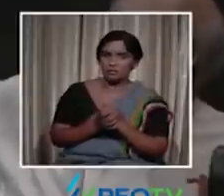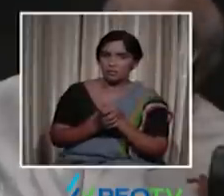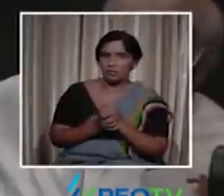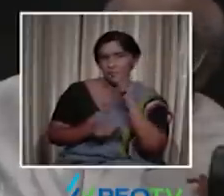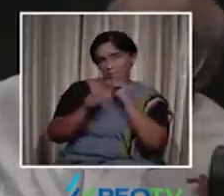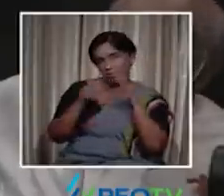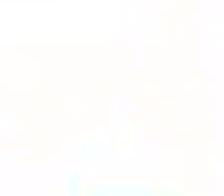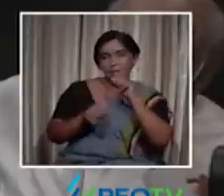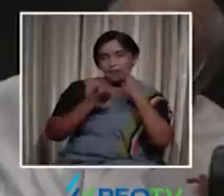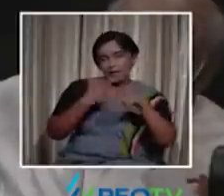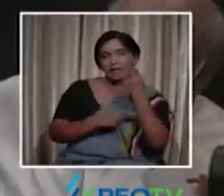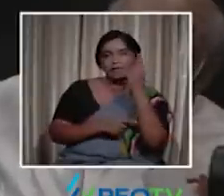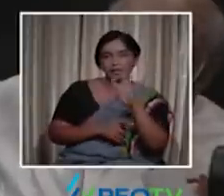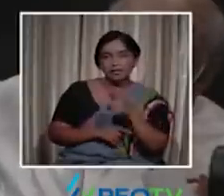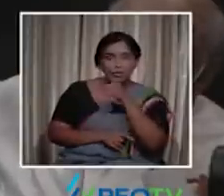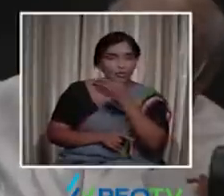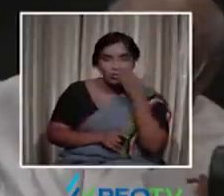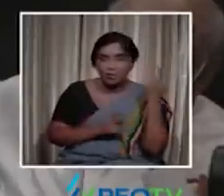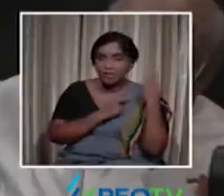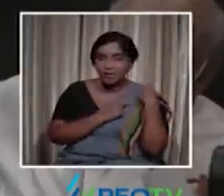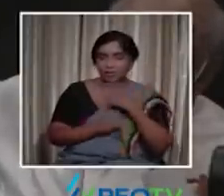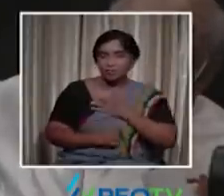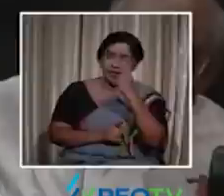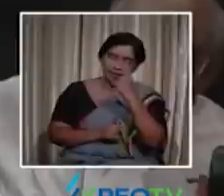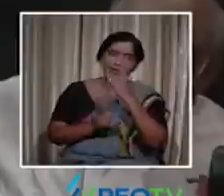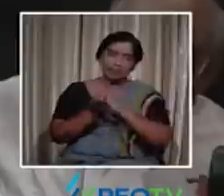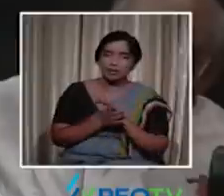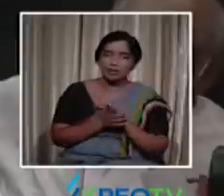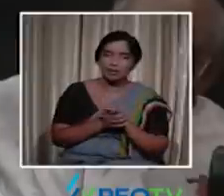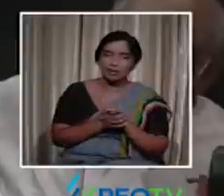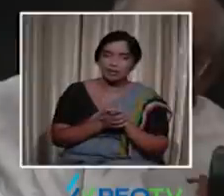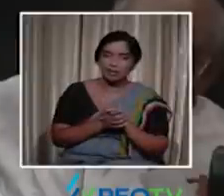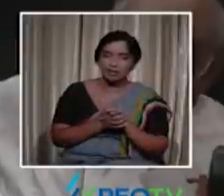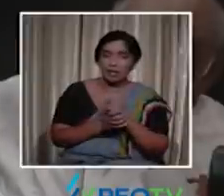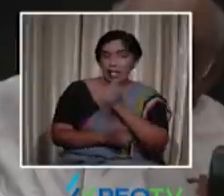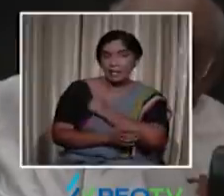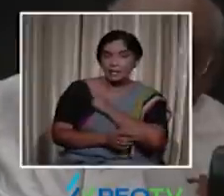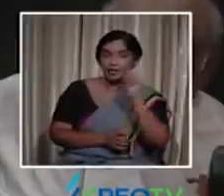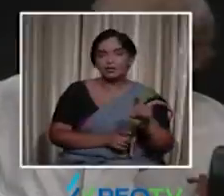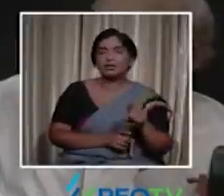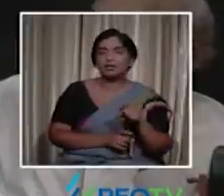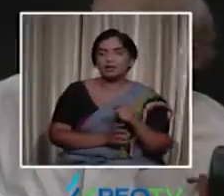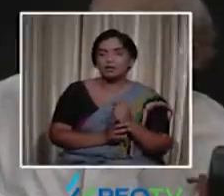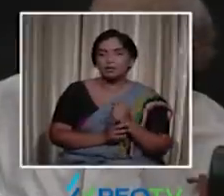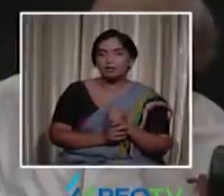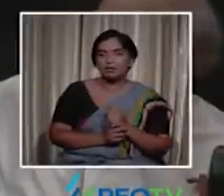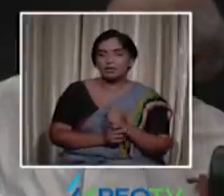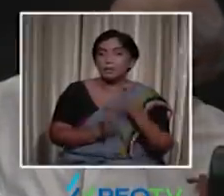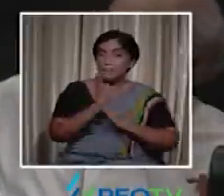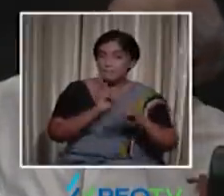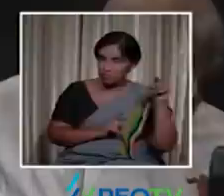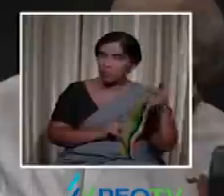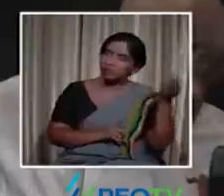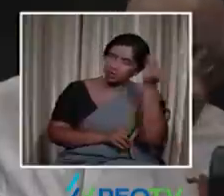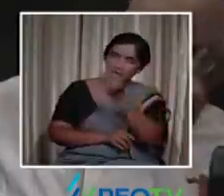නැහැ. වර්ග 14ක් නැහැ. ඔබතුමන්ලා බාර ගන්න හුස්ම එකක් කරන්න මම අපේ ස්ථානාපති කාර්යාල වලටත් කියන්නම්. මගේ අමාත්‍යාංශෙනුත් කවුරු